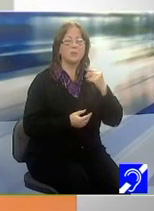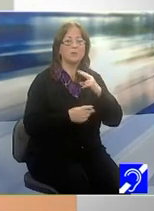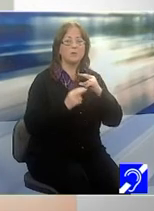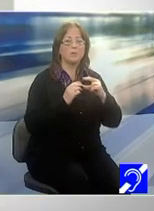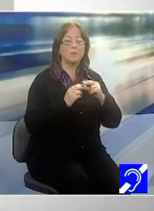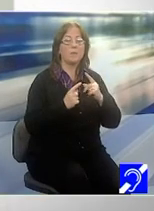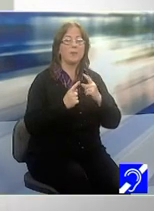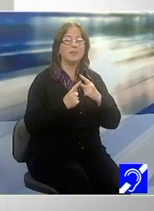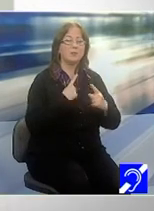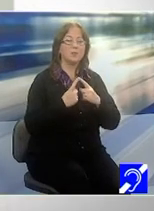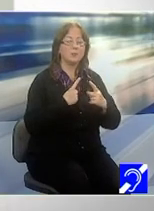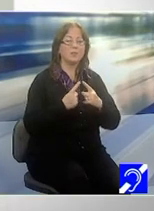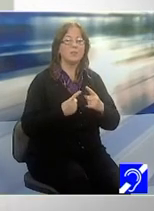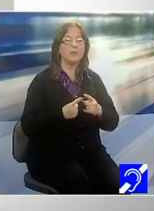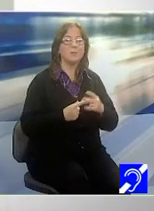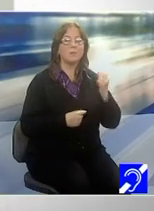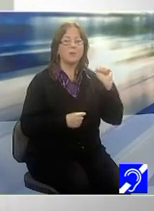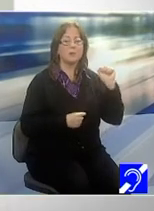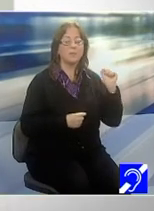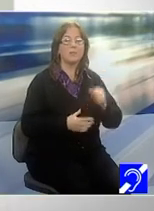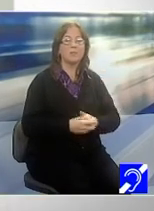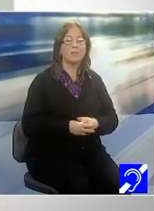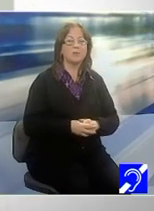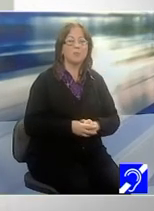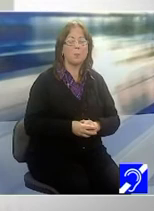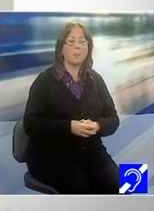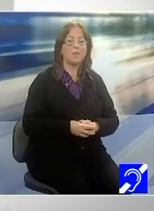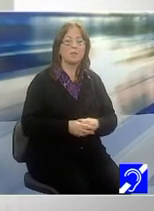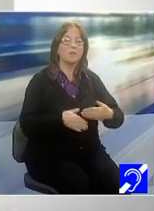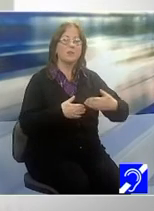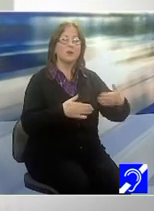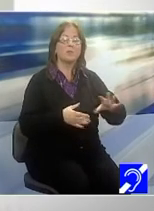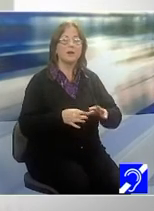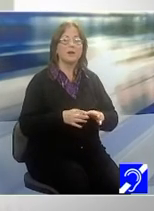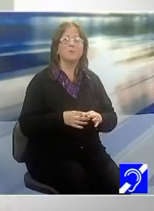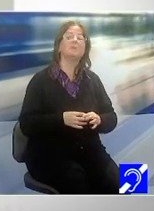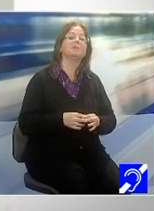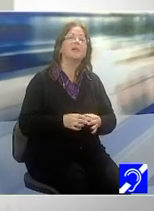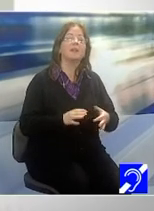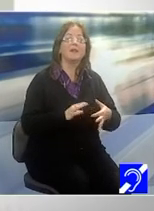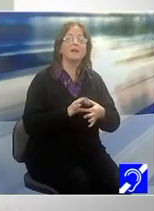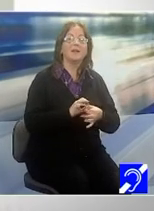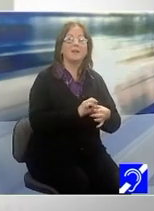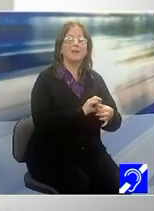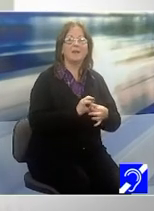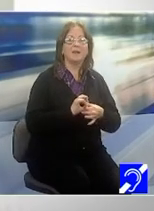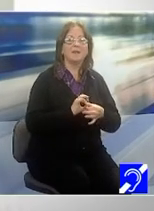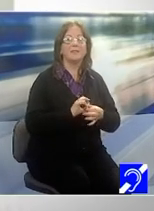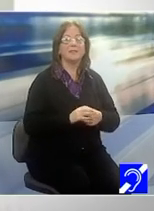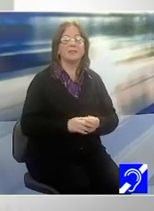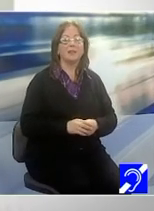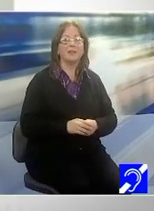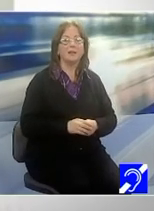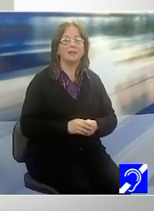Eu cred că e un lucru bun din partea, sau pentru viitorul relației, că nu a dat un mesaj foarte radical să spună nu ne mai interesează de partide, acum suntem